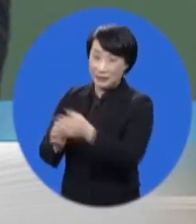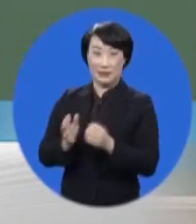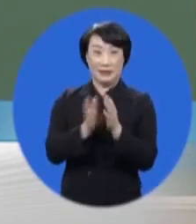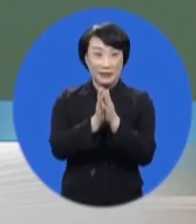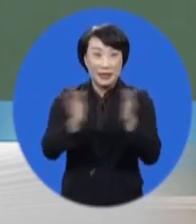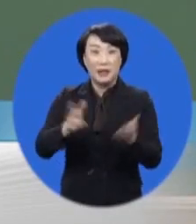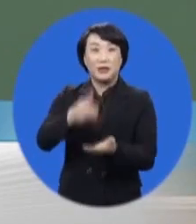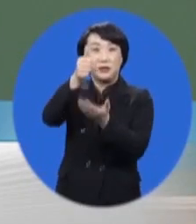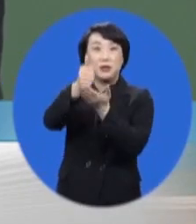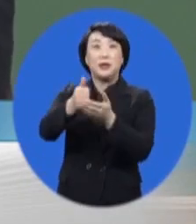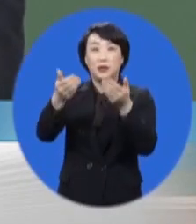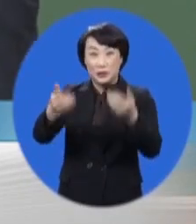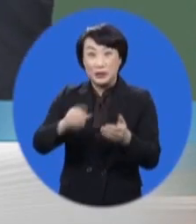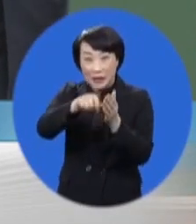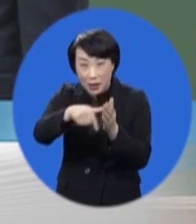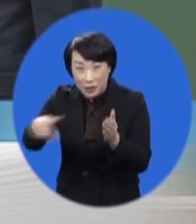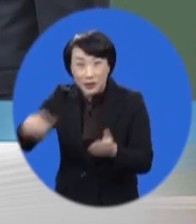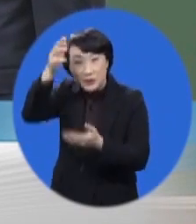시작.